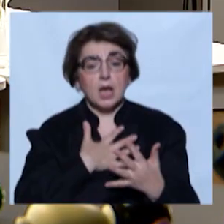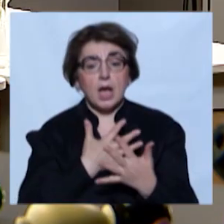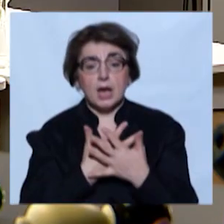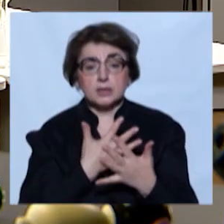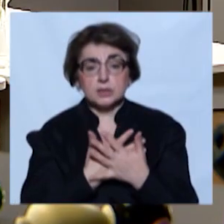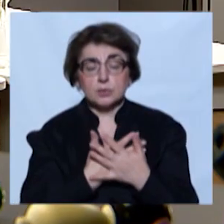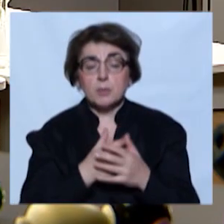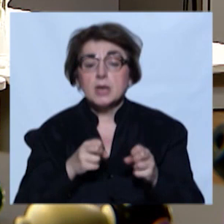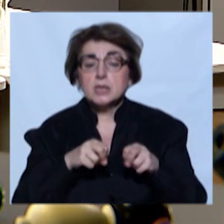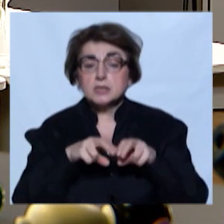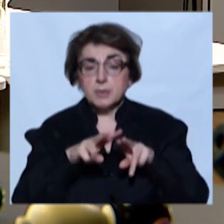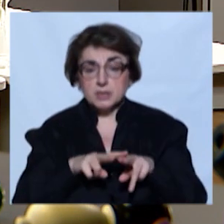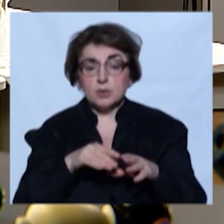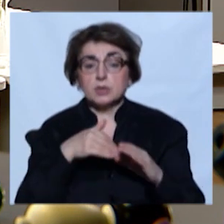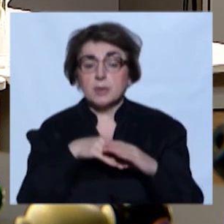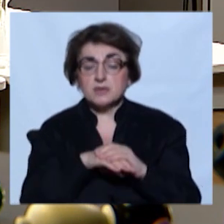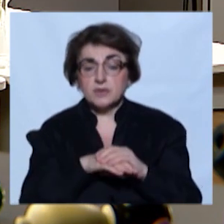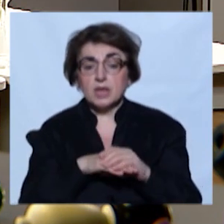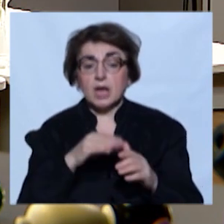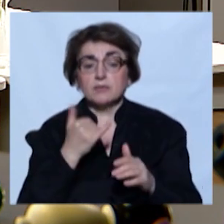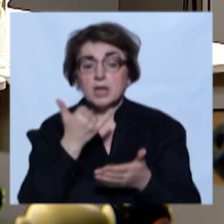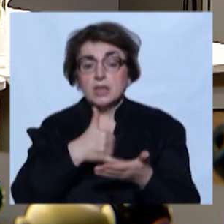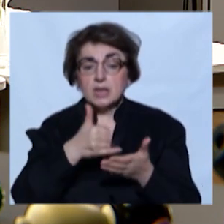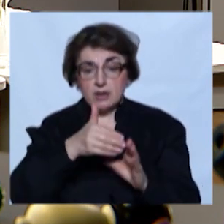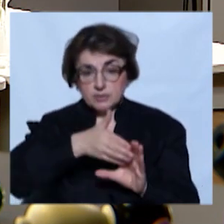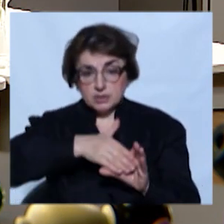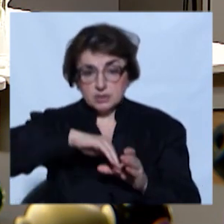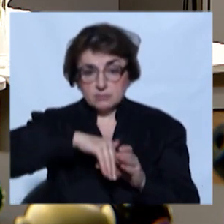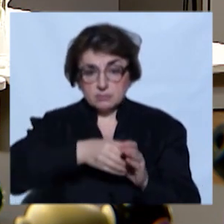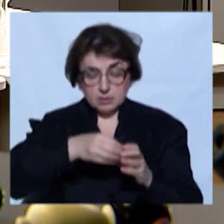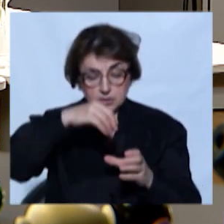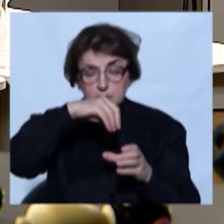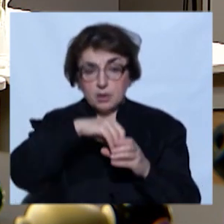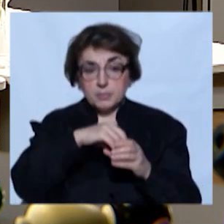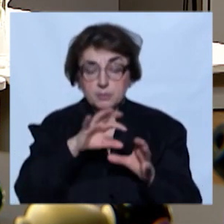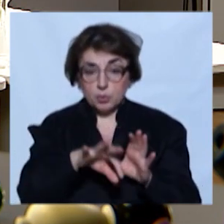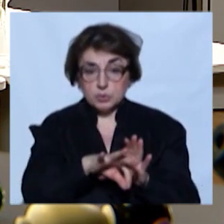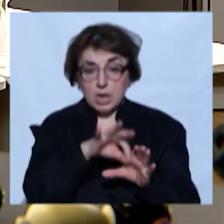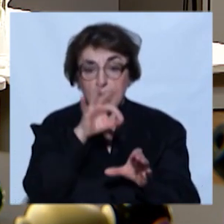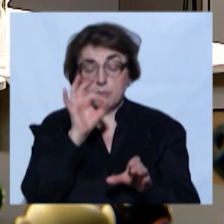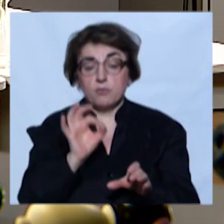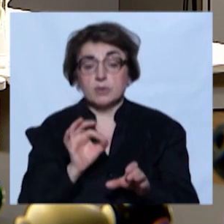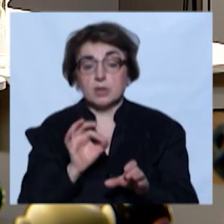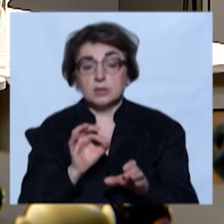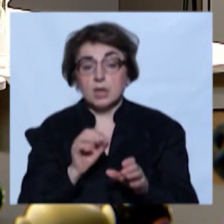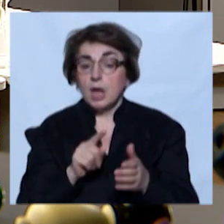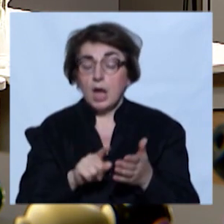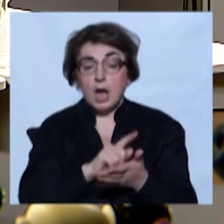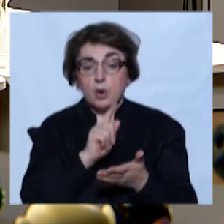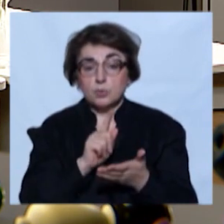აქტიურობის გამო ნავთის ფენაში ინახება. და ამოვიღებთ თუ არა მას ნავთის